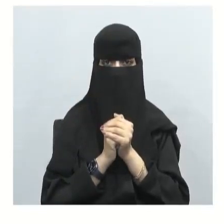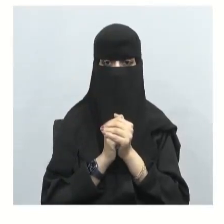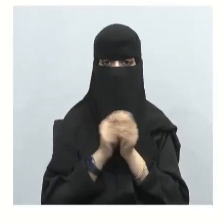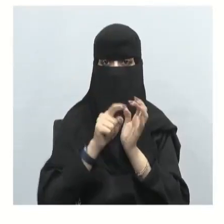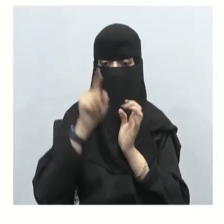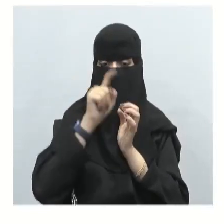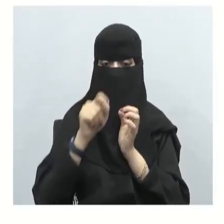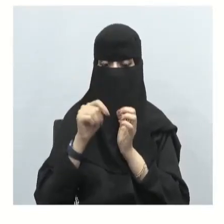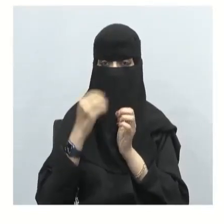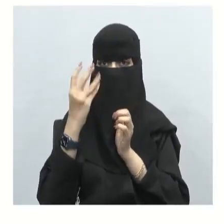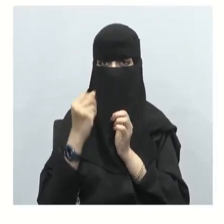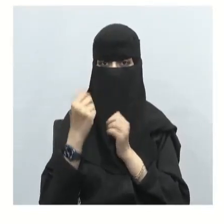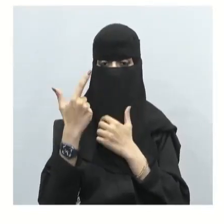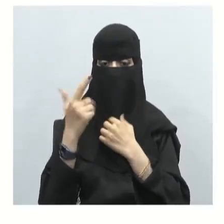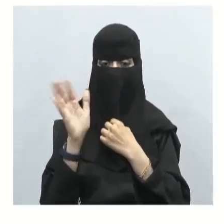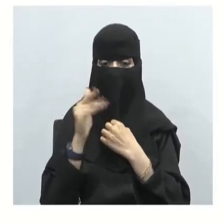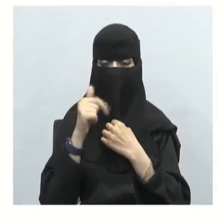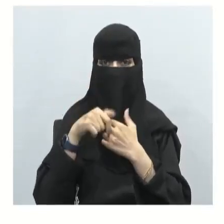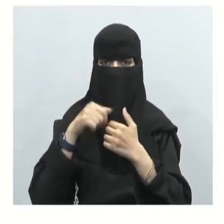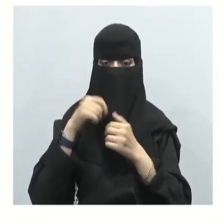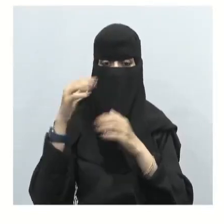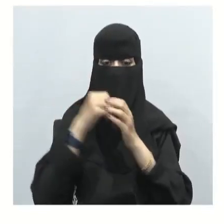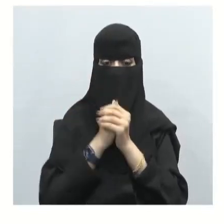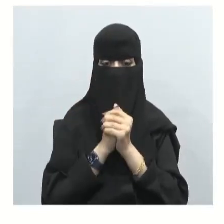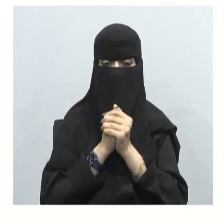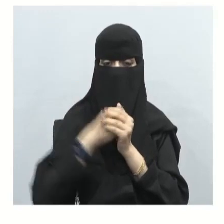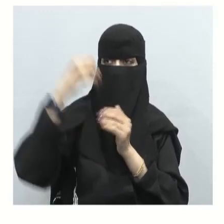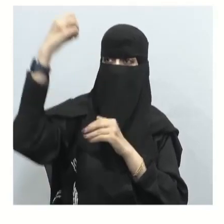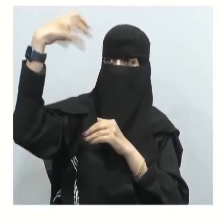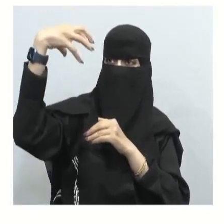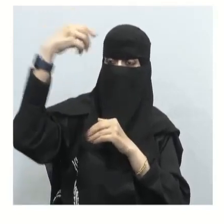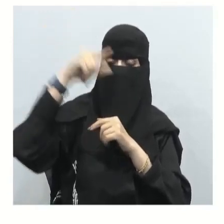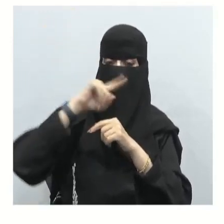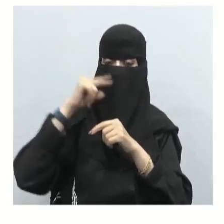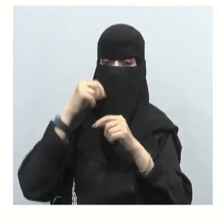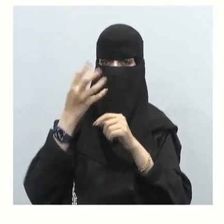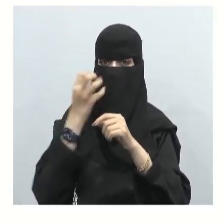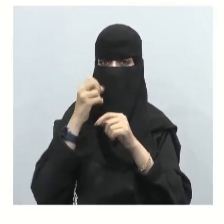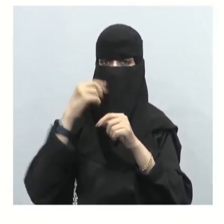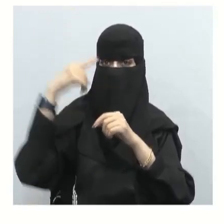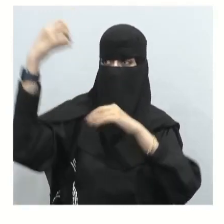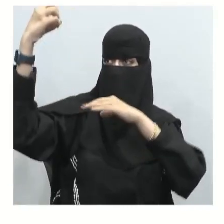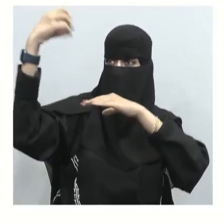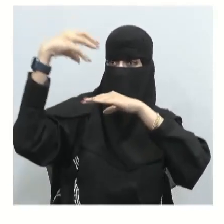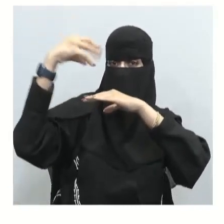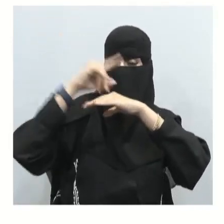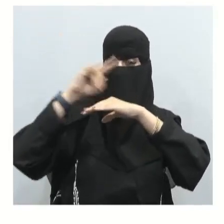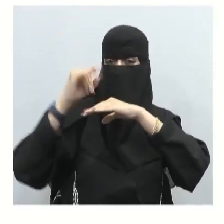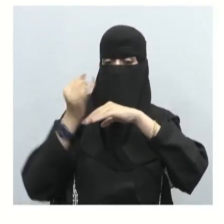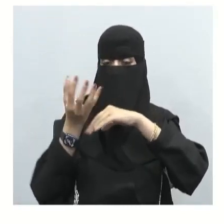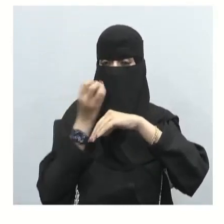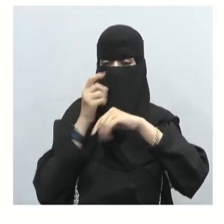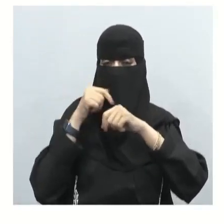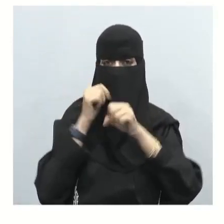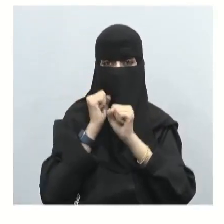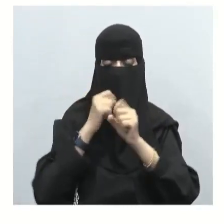سؤال رقم سبعه يسلط ضوء غير مستقطب اذا يسلط ضوء غير مستقطب